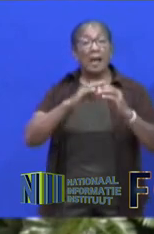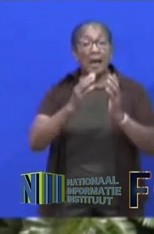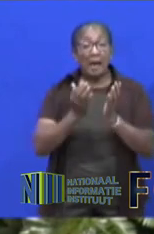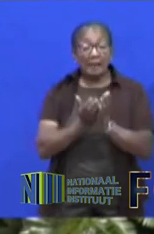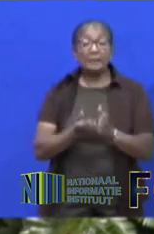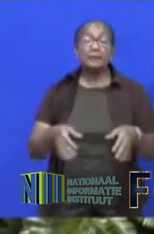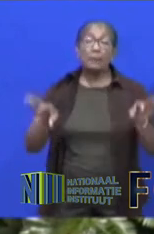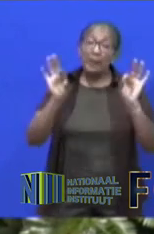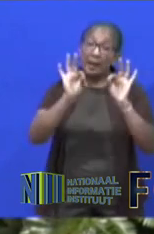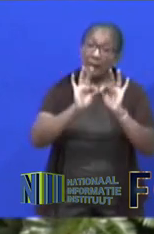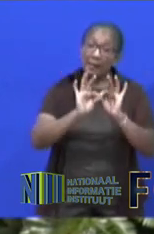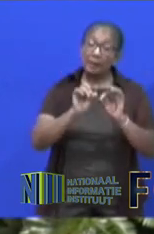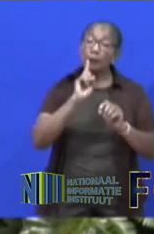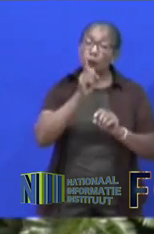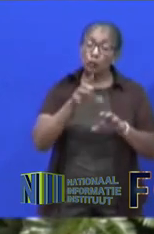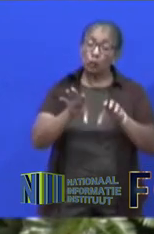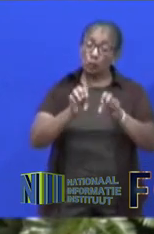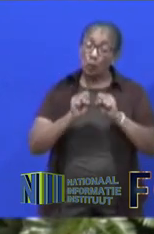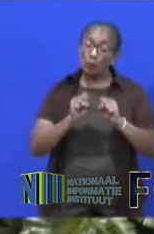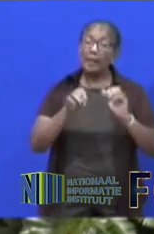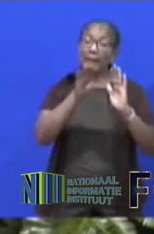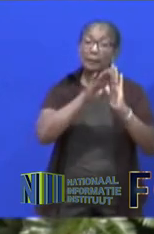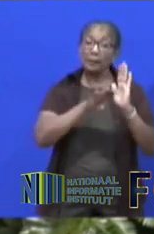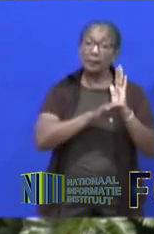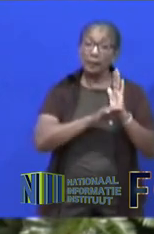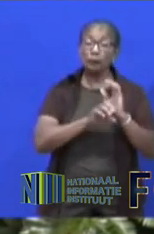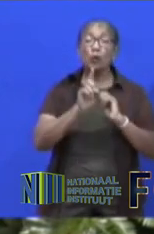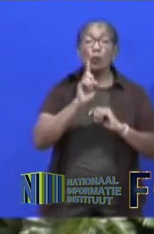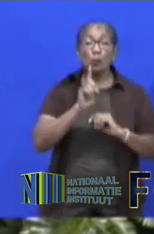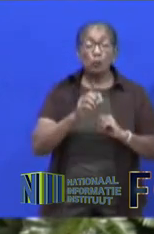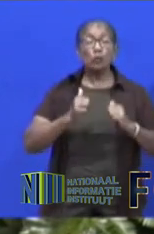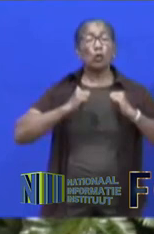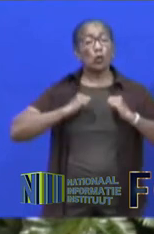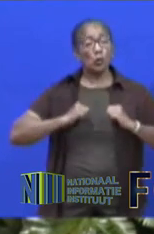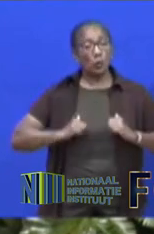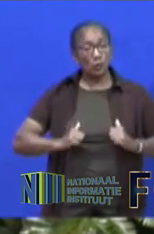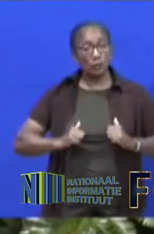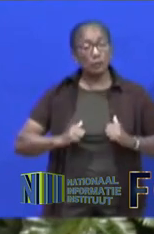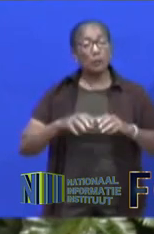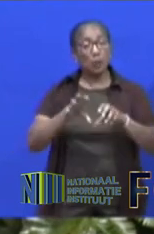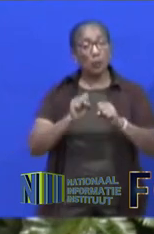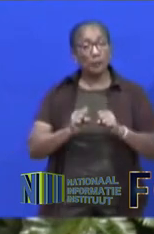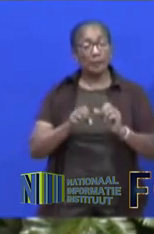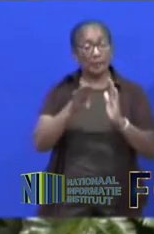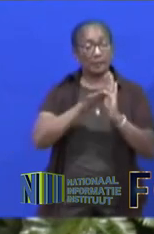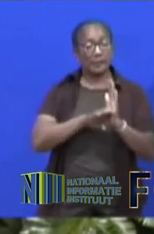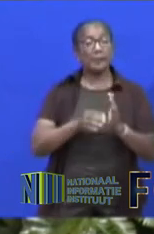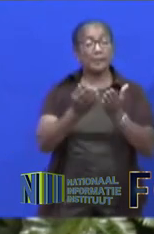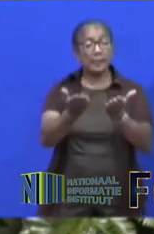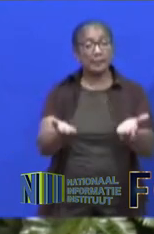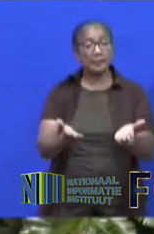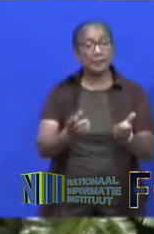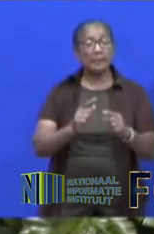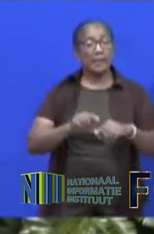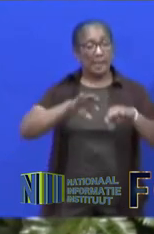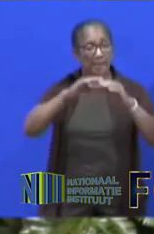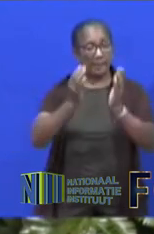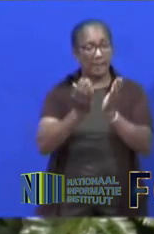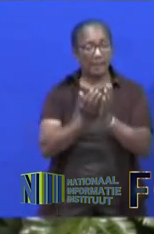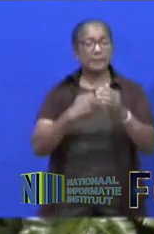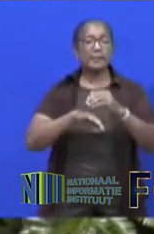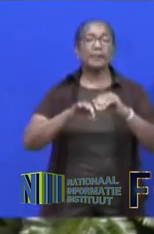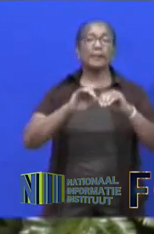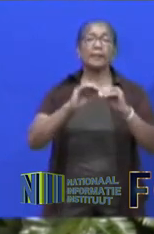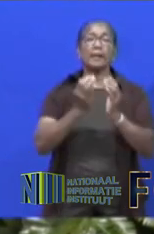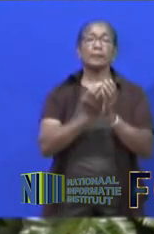alleszins belangrijk dat wij ons houden aan de regels, eigenlijk gehoorzaam houden aan de regels die zijn gesteld. En dit alles in het